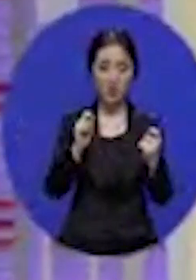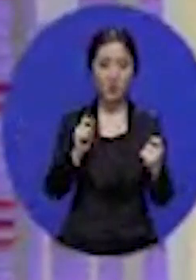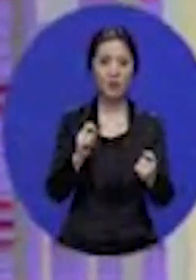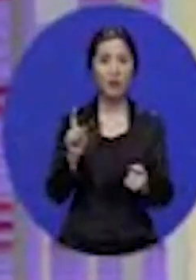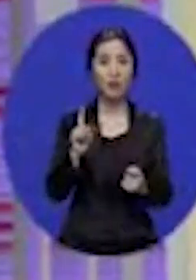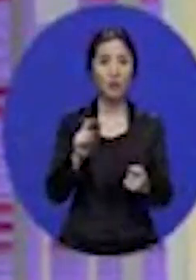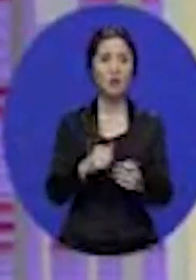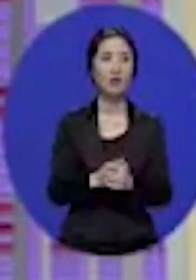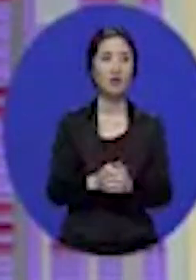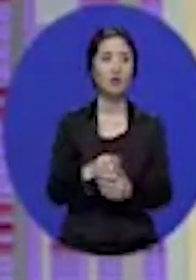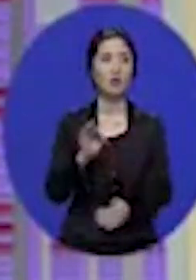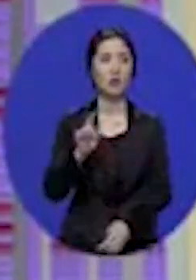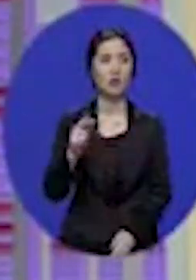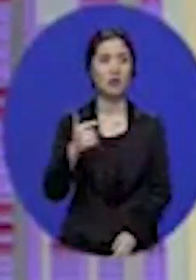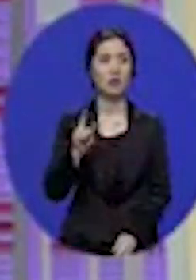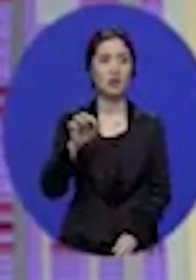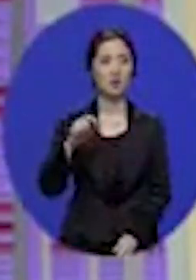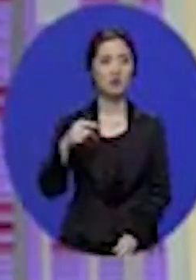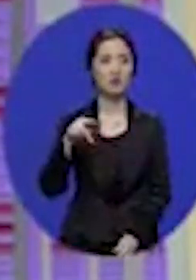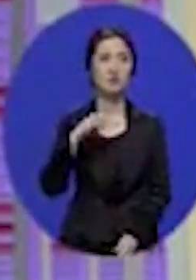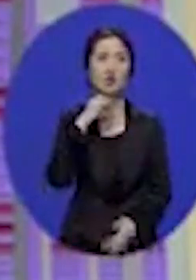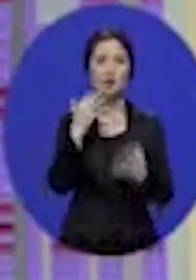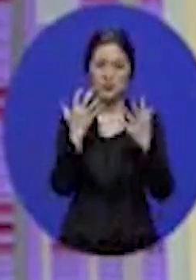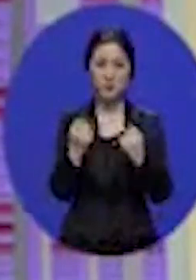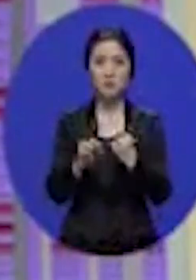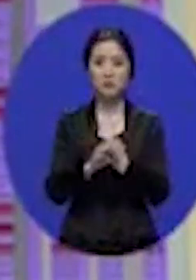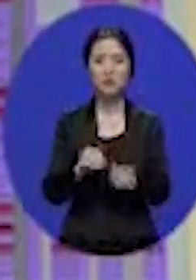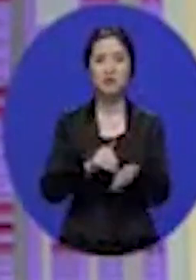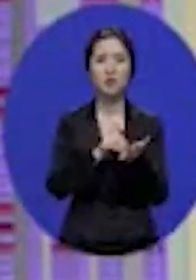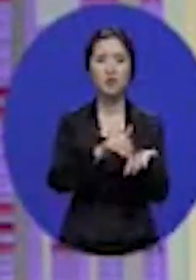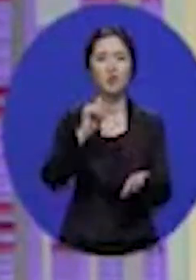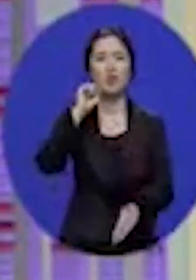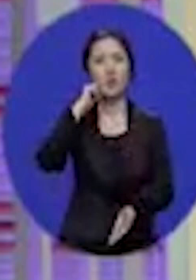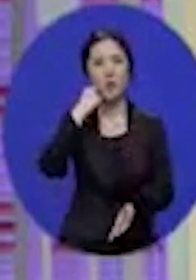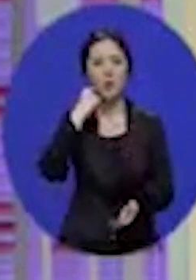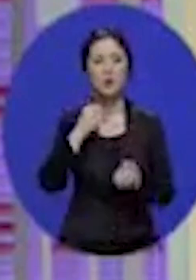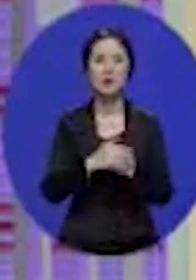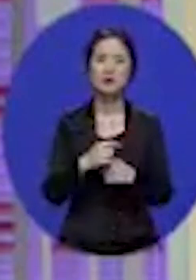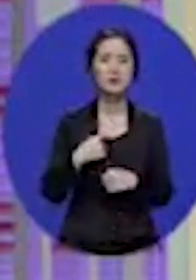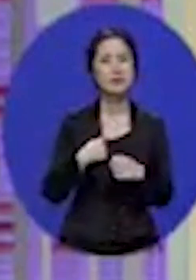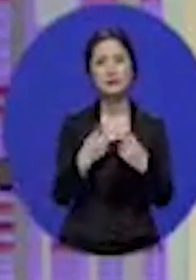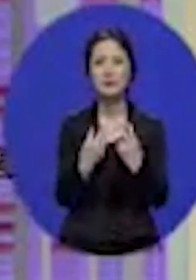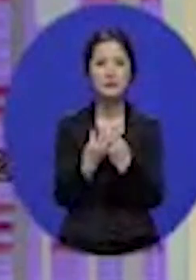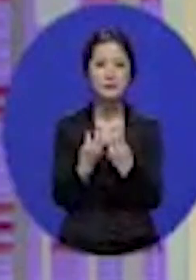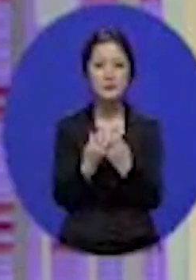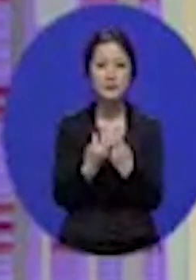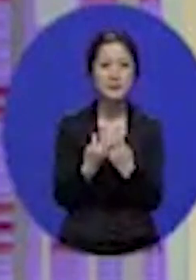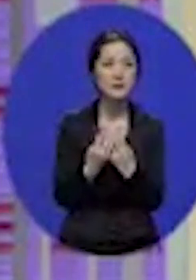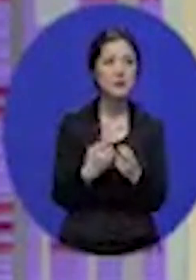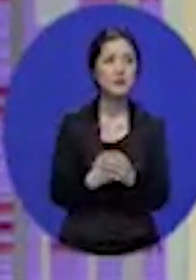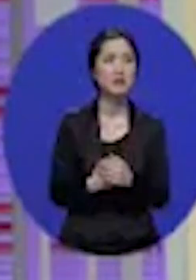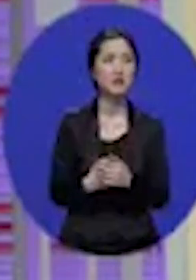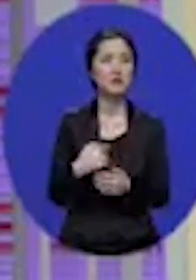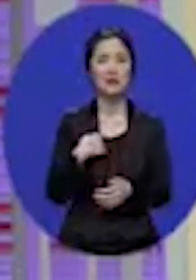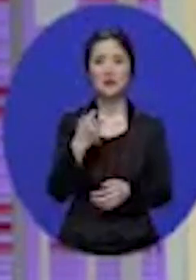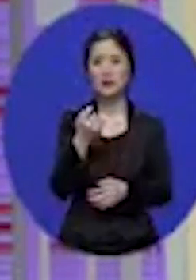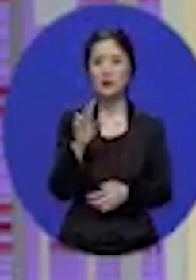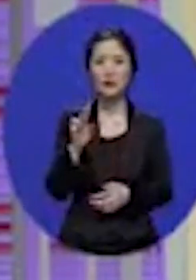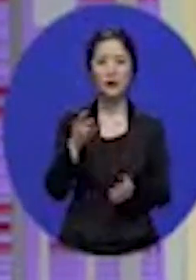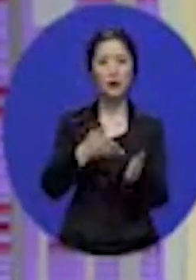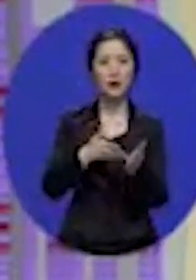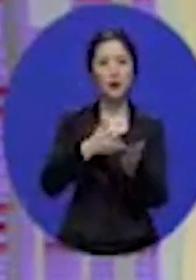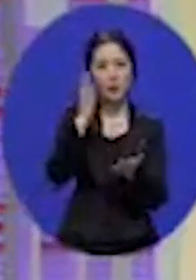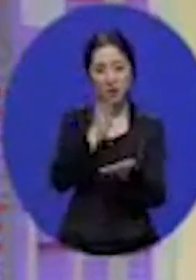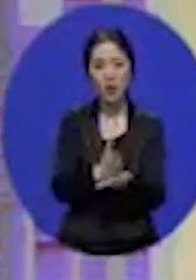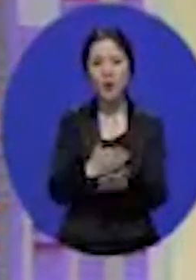많으면 신입사원으로 시험 볼 수가 없습니다. 막 초조해지는 거예요. 과연 무엇을 할 것이냐. 난 아나운서에는 한 번도 생각을 해본 적이